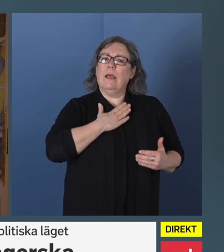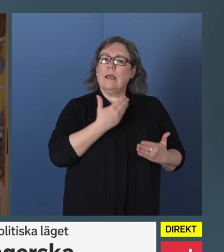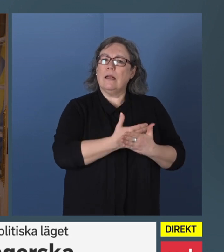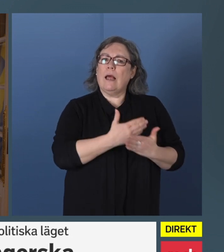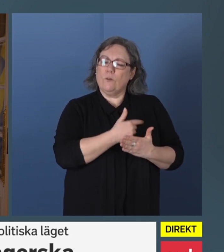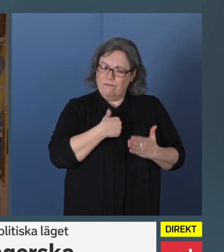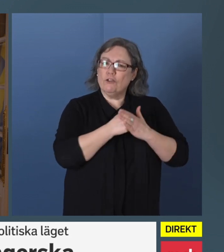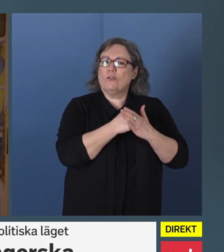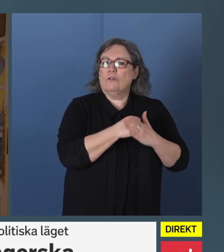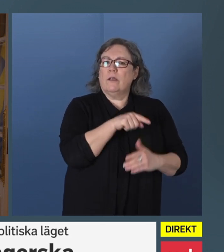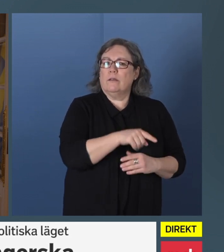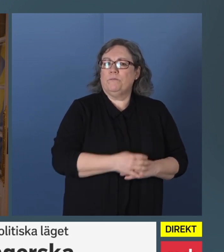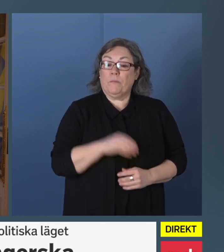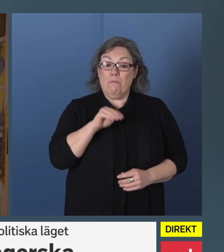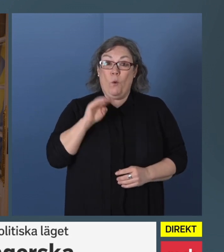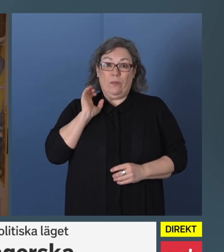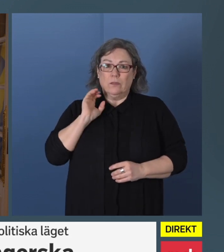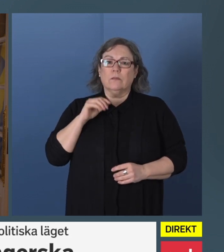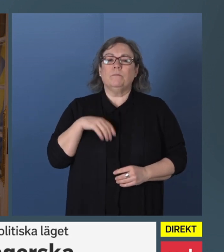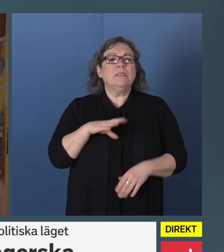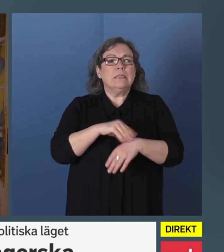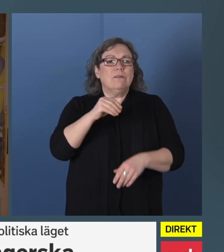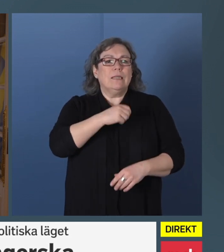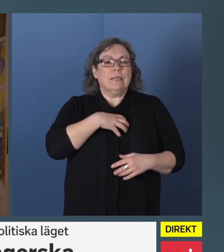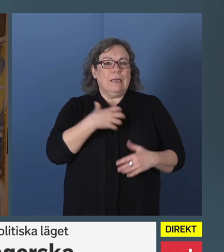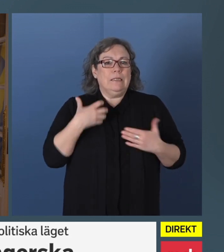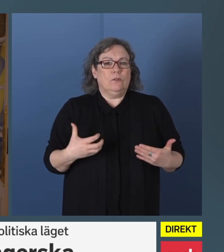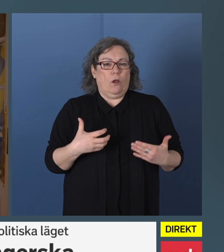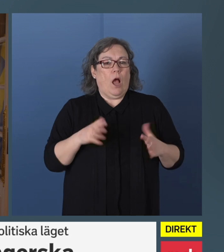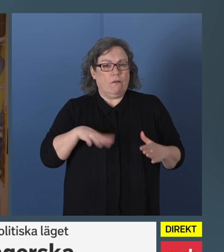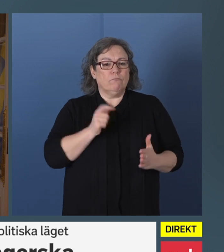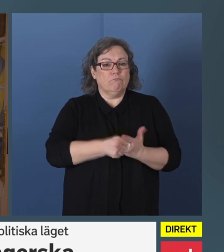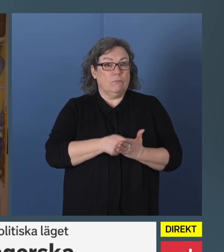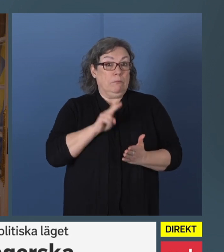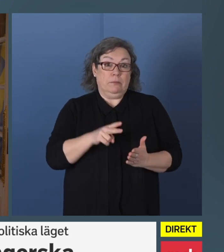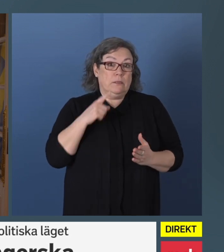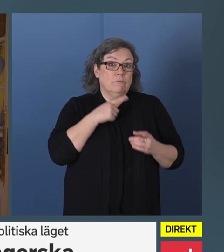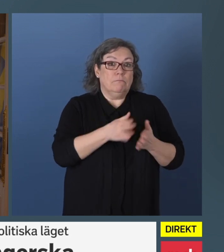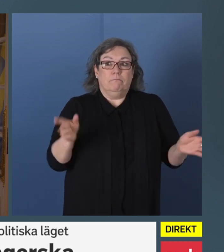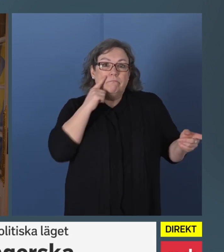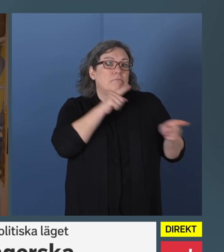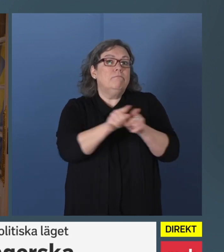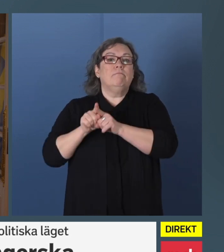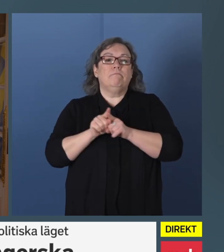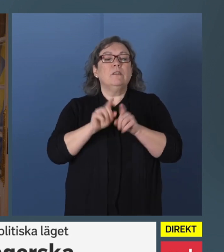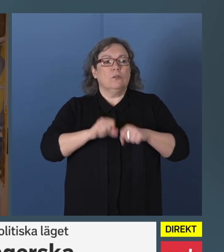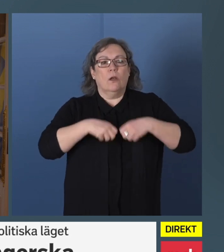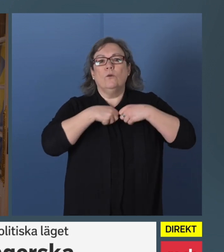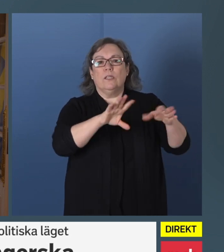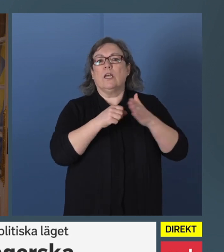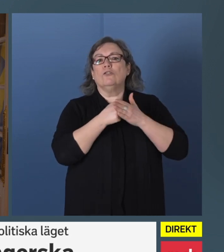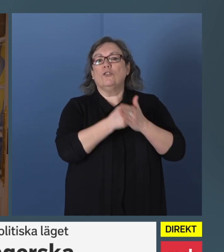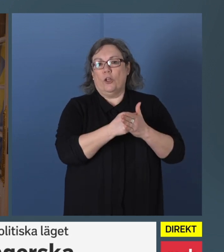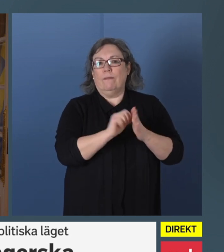I måndags beslutade Sveriges riksdag i bred samsyn att skicka stöd till Ukrainas